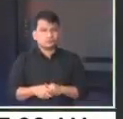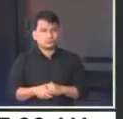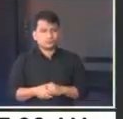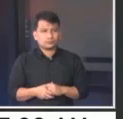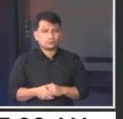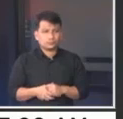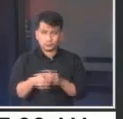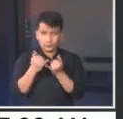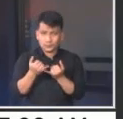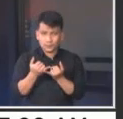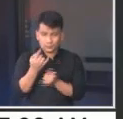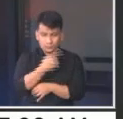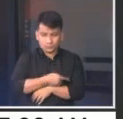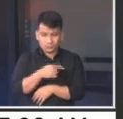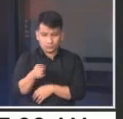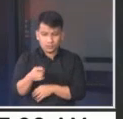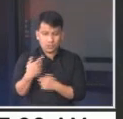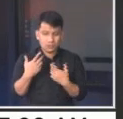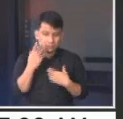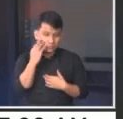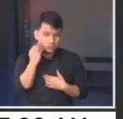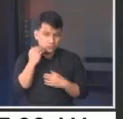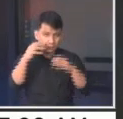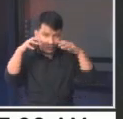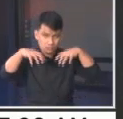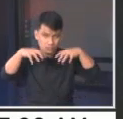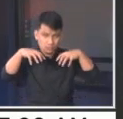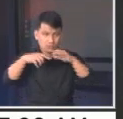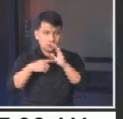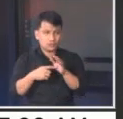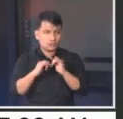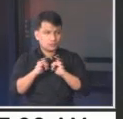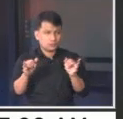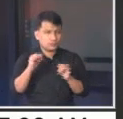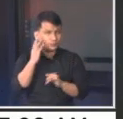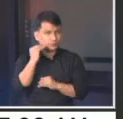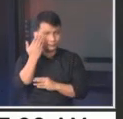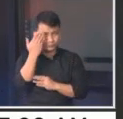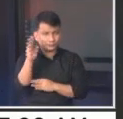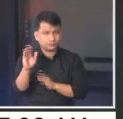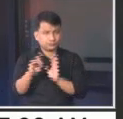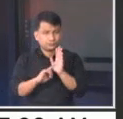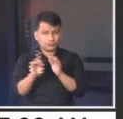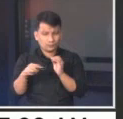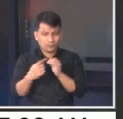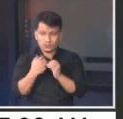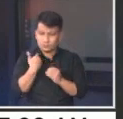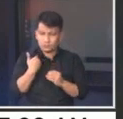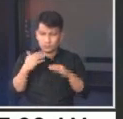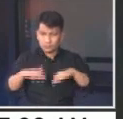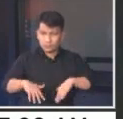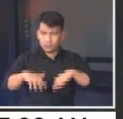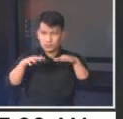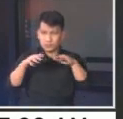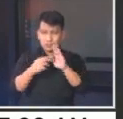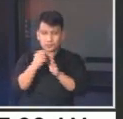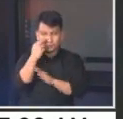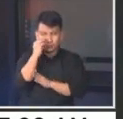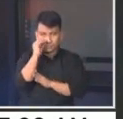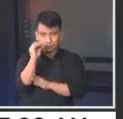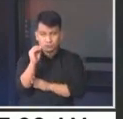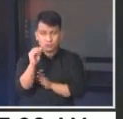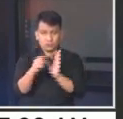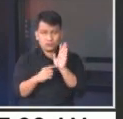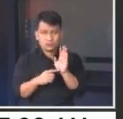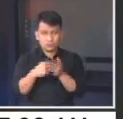Ngayong araw, may aasahan din po mga pag-ulan and medyo hindi pa po humuhupa yung mga pagbaha dyan sa may Negros Occidental and